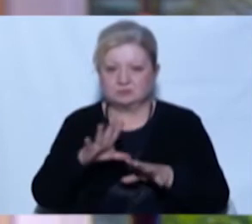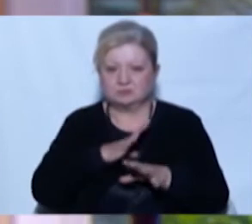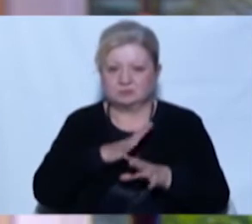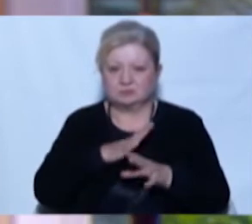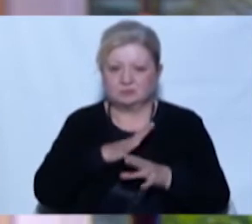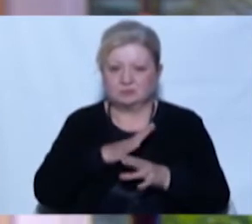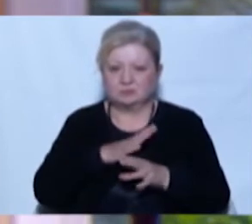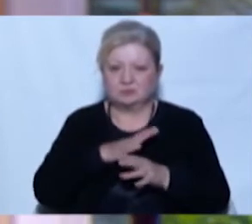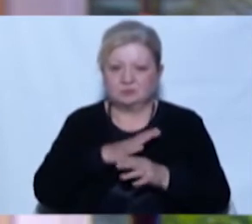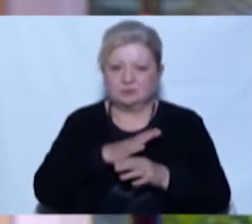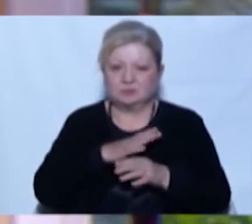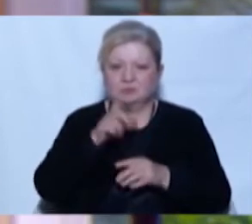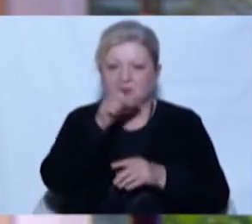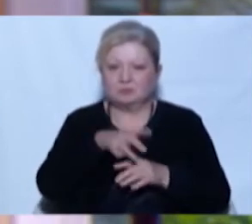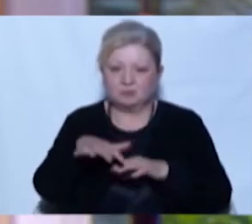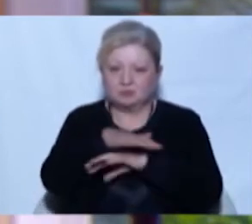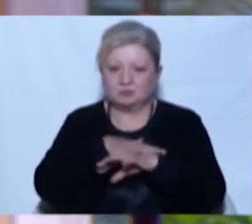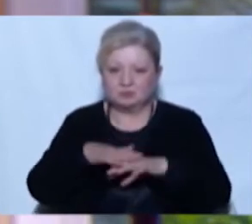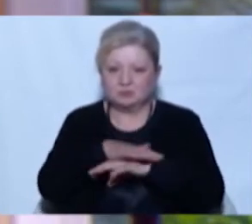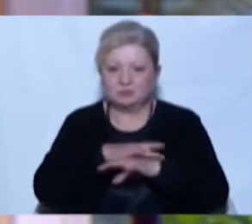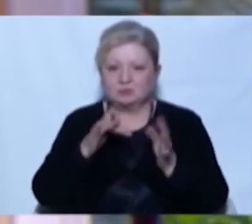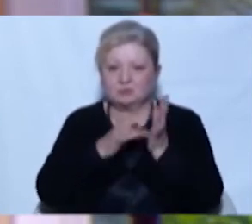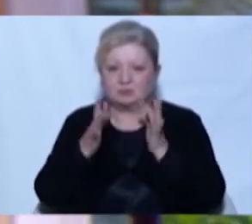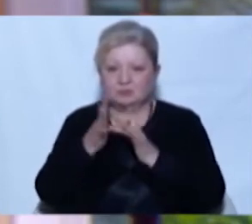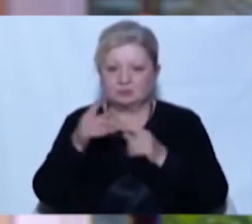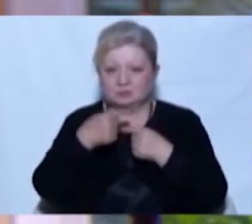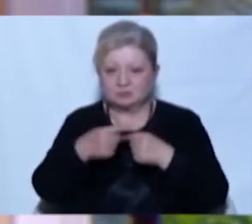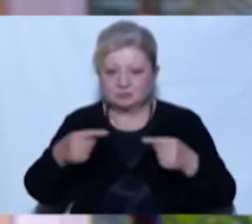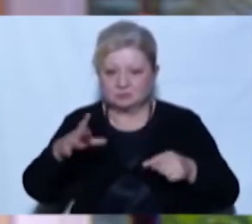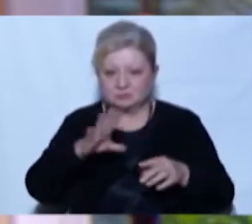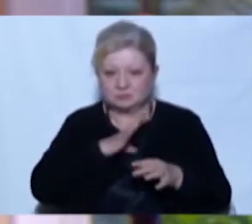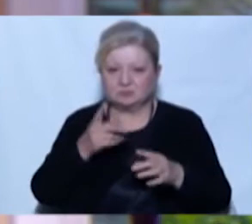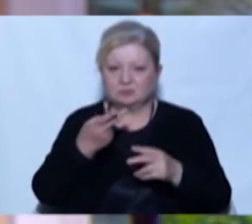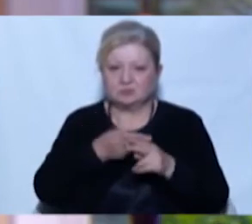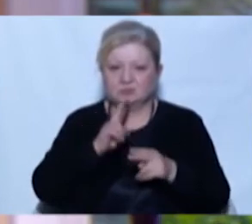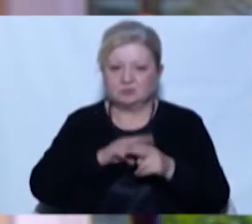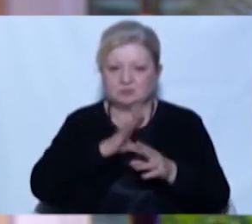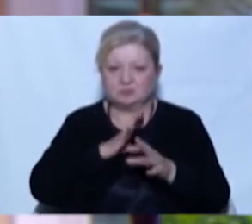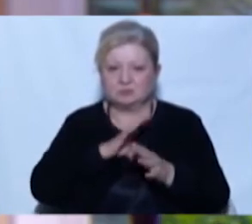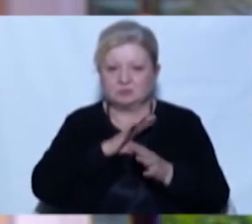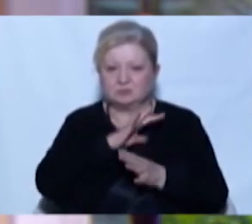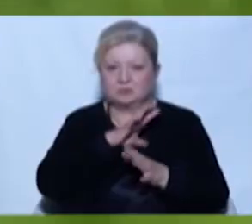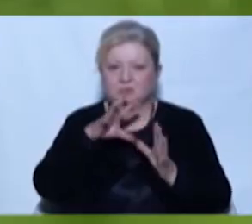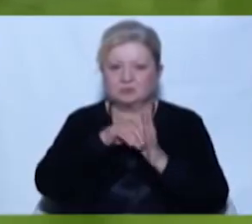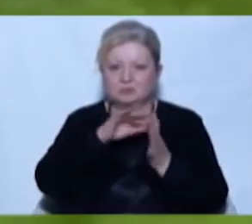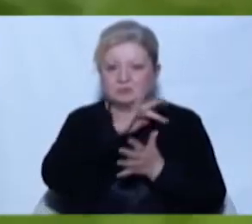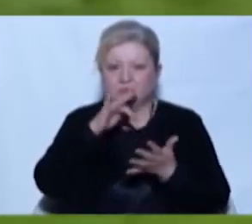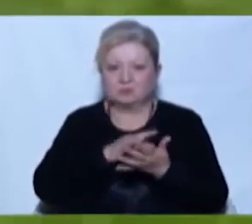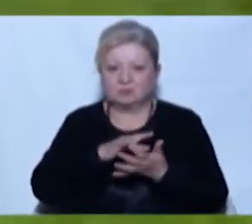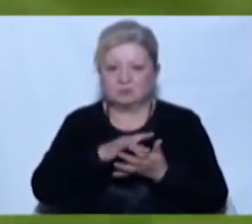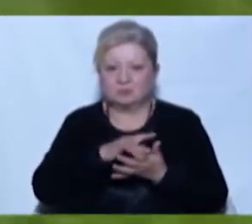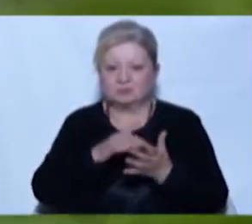აღსარებლობის მქონე მოსახლეობა ფაქტიურად ერთმანეთთან აღმოჩნდა სამოქალაქო ომში ჩართული. სამოქალაქო ომში